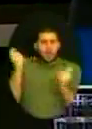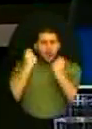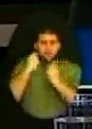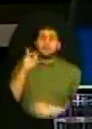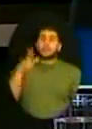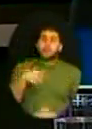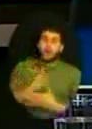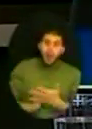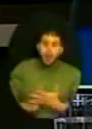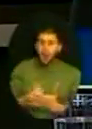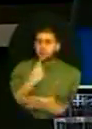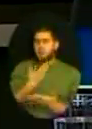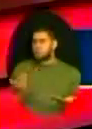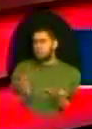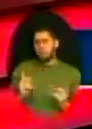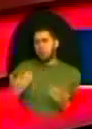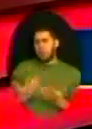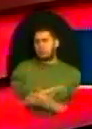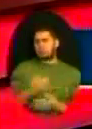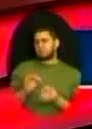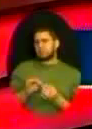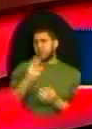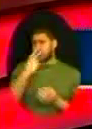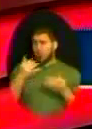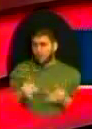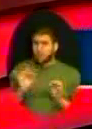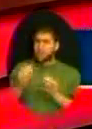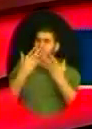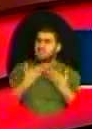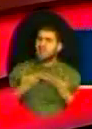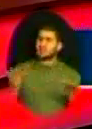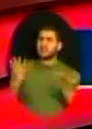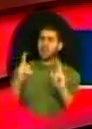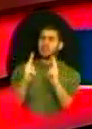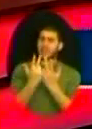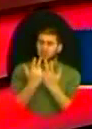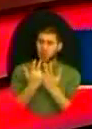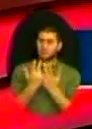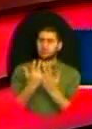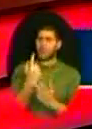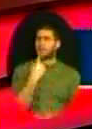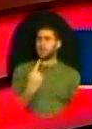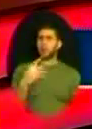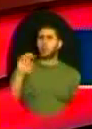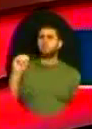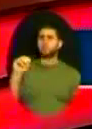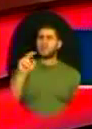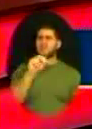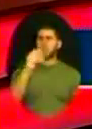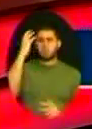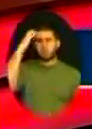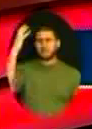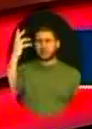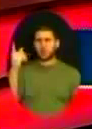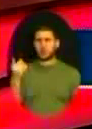כאלה שאומרים שהם שום דבר לא חדש, פשוט מה שראינו עכשיו באמת נחשף לציבור. אמר משה נגבי, פרופסור משה